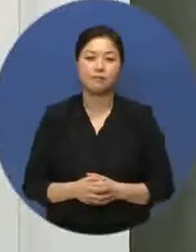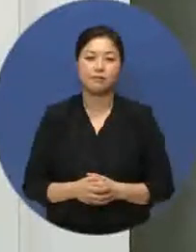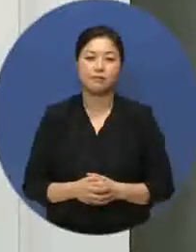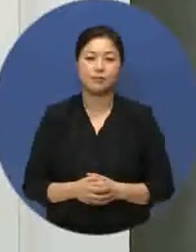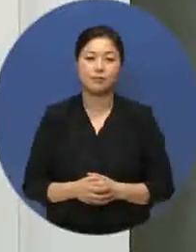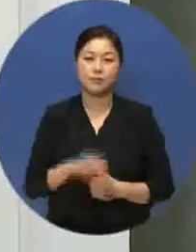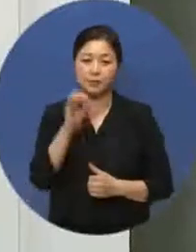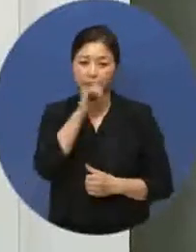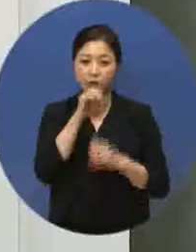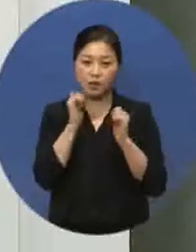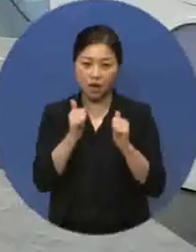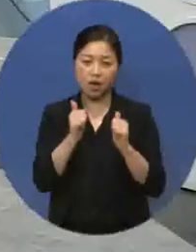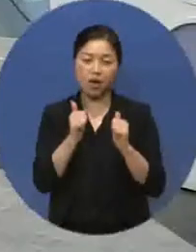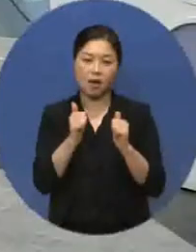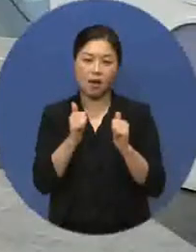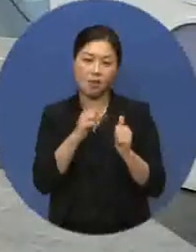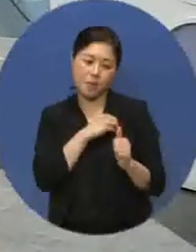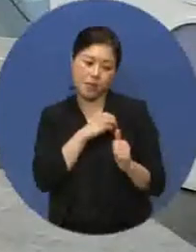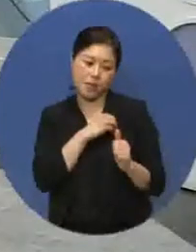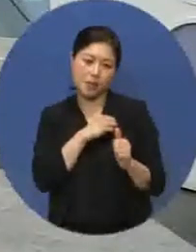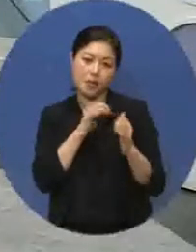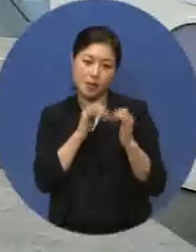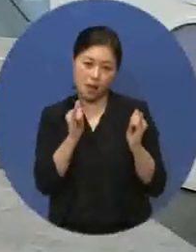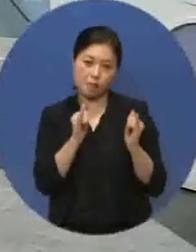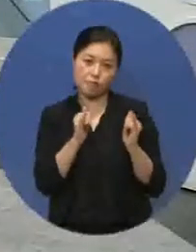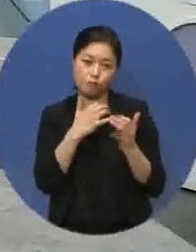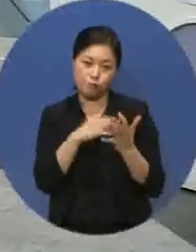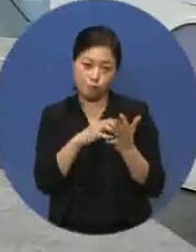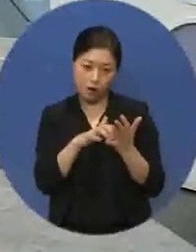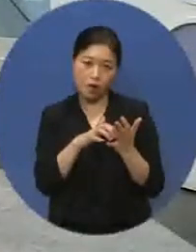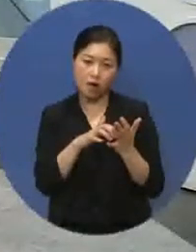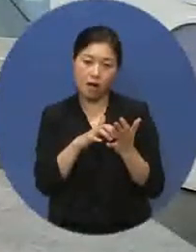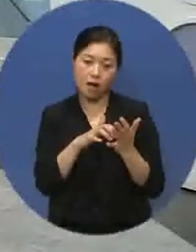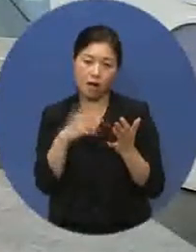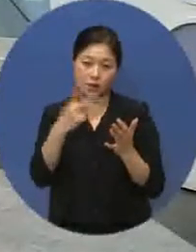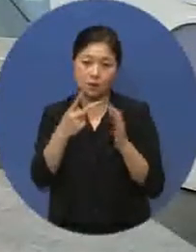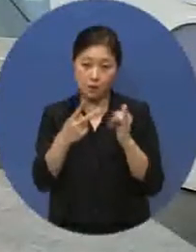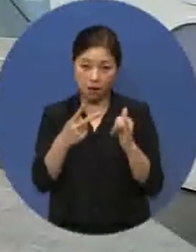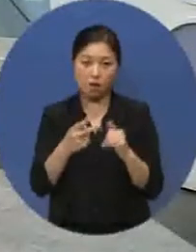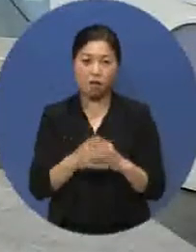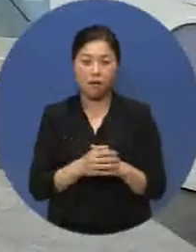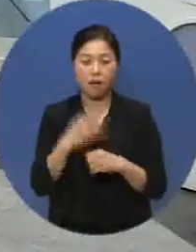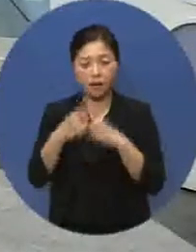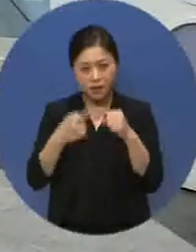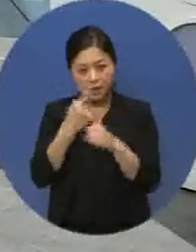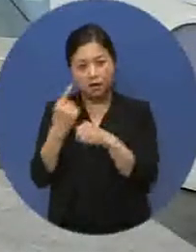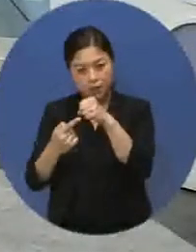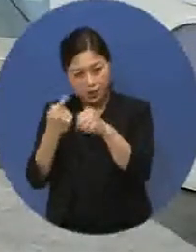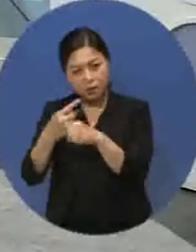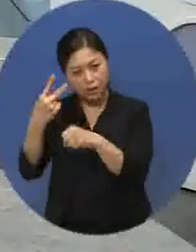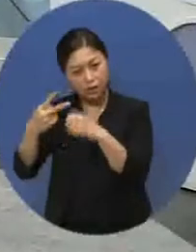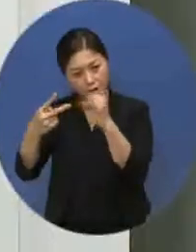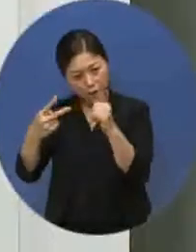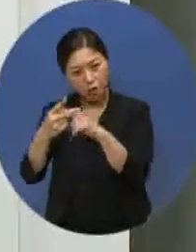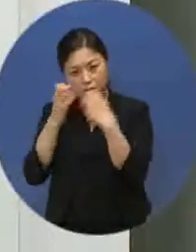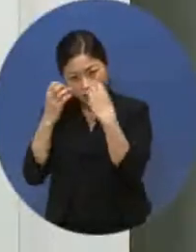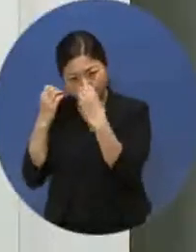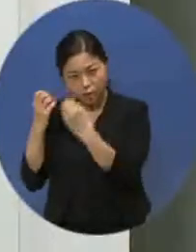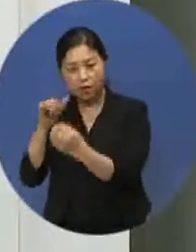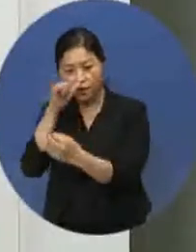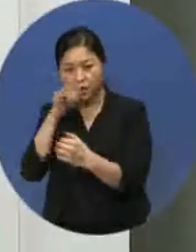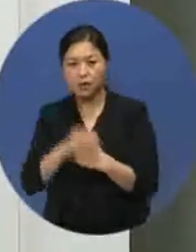변호사 배지를 단 분들이 2천 명. 네, 매년 그 정도. 그러면 2천 명이면 10년